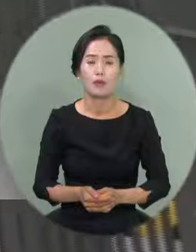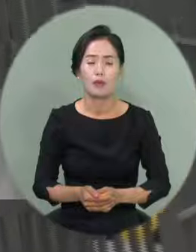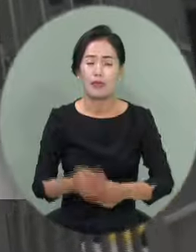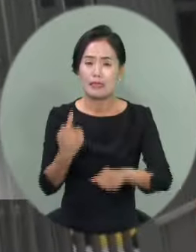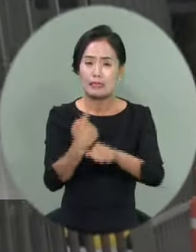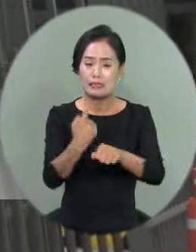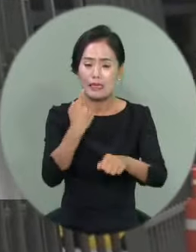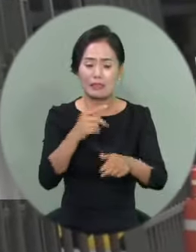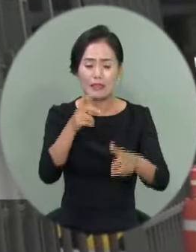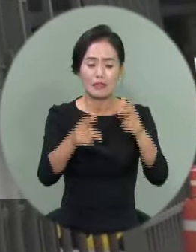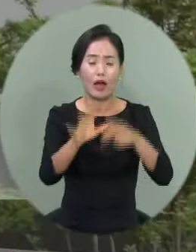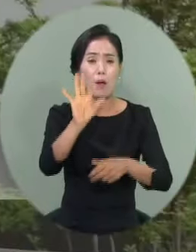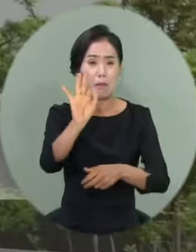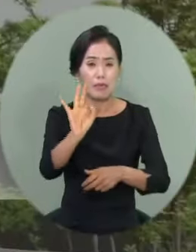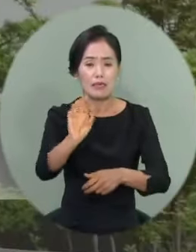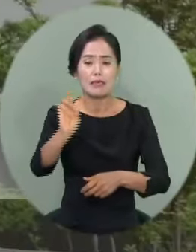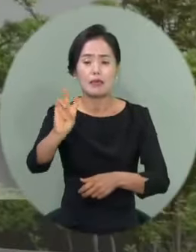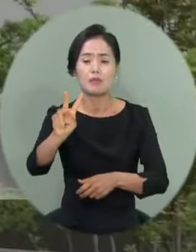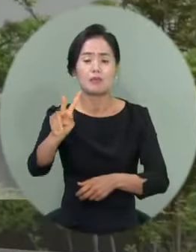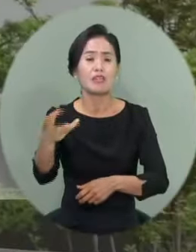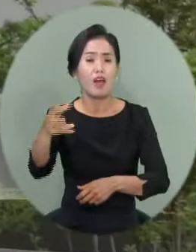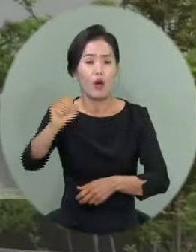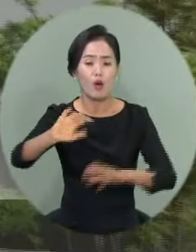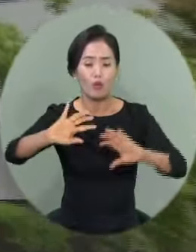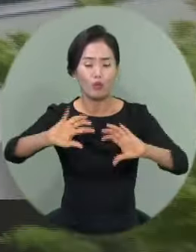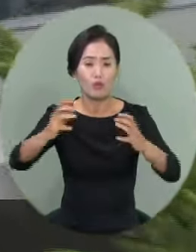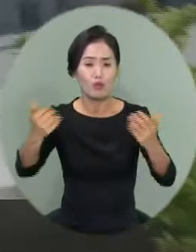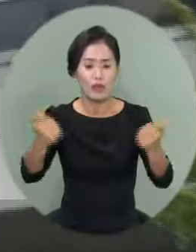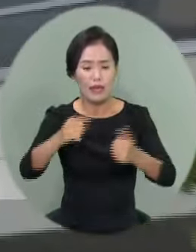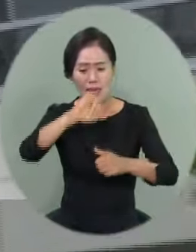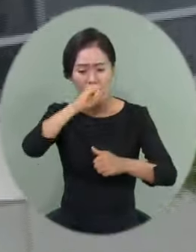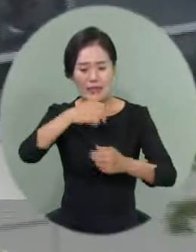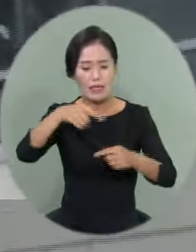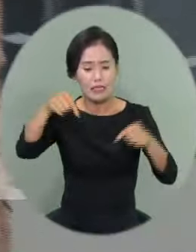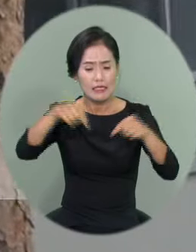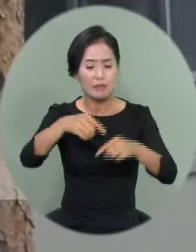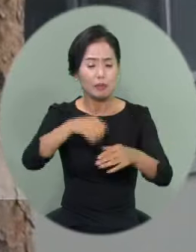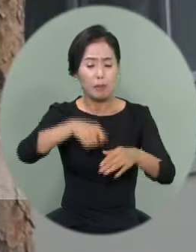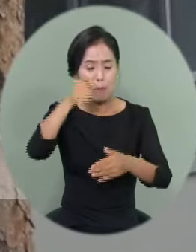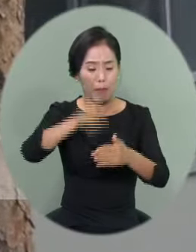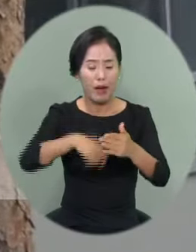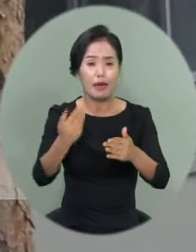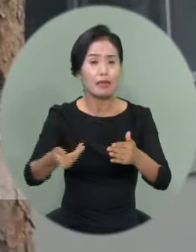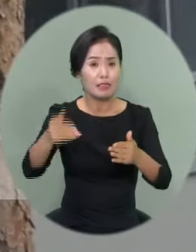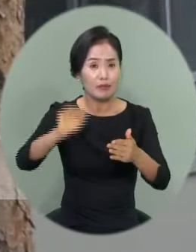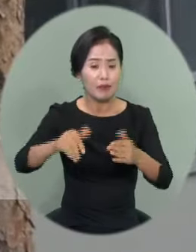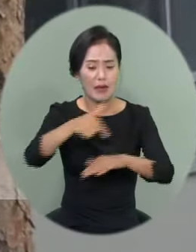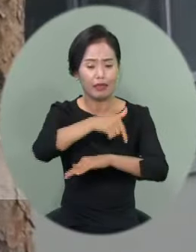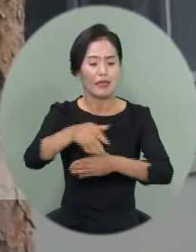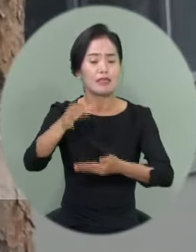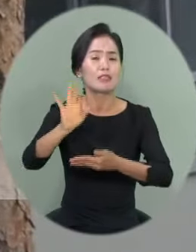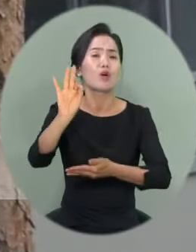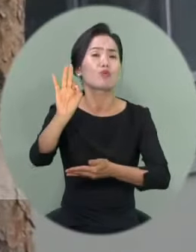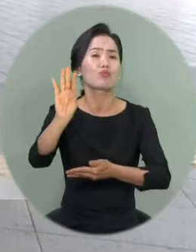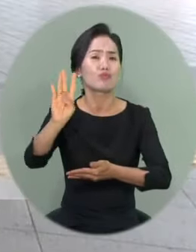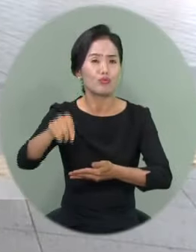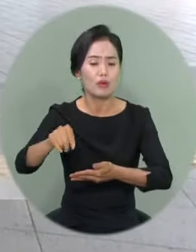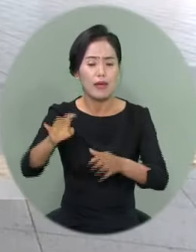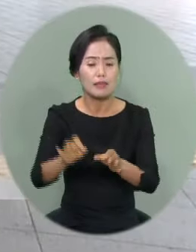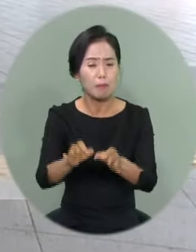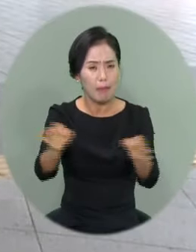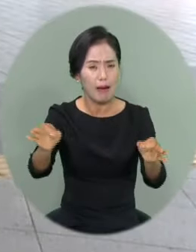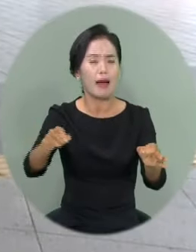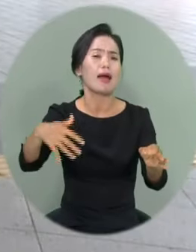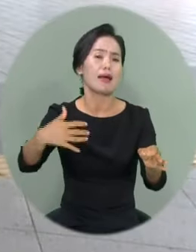사업비 약 32억 원이 먼저 국회 예산 심의를 통과했지만 현재 기획재정부가 예산 배정을 보류한